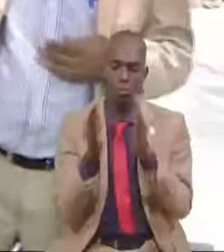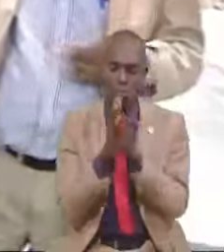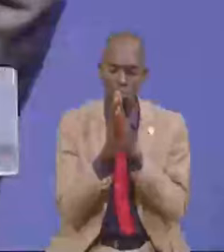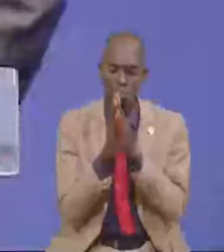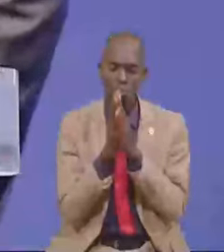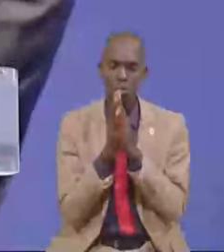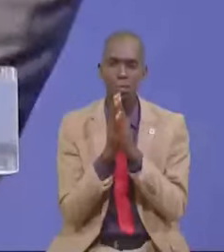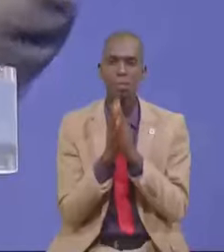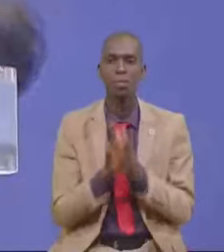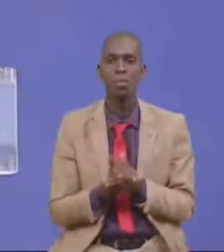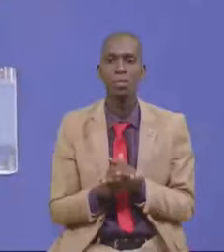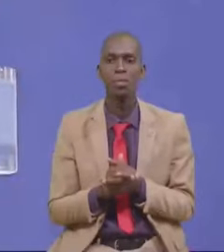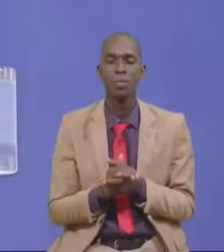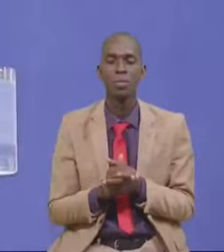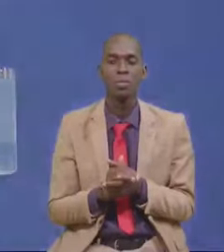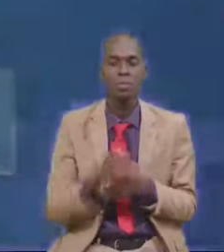Rappelle-toi.